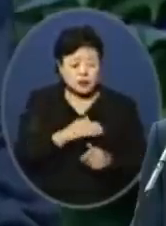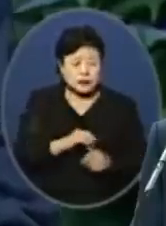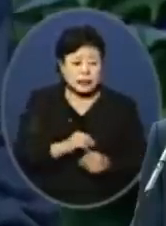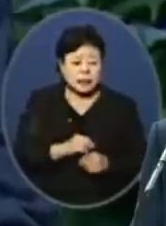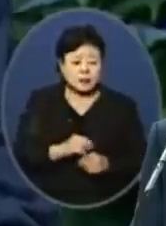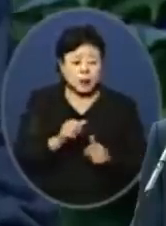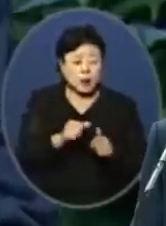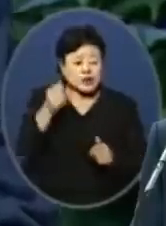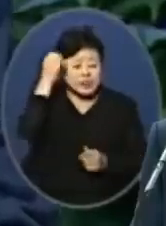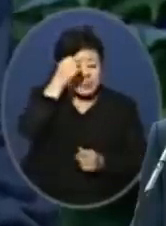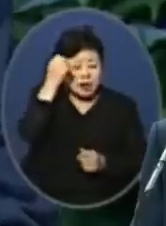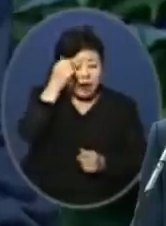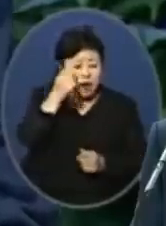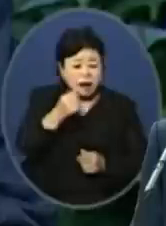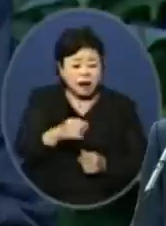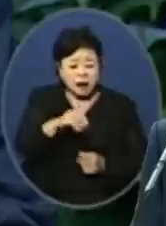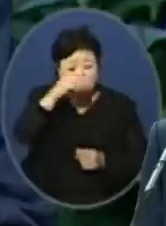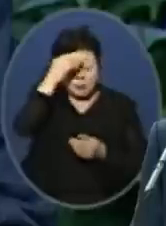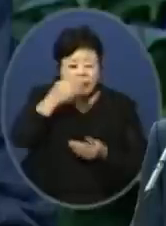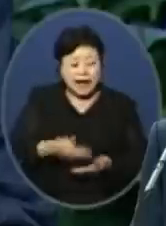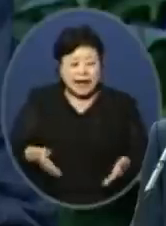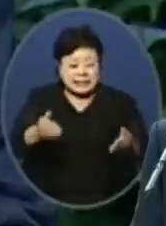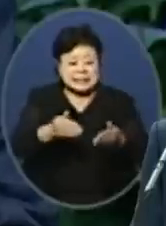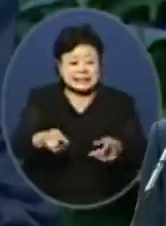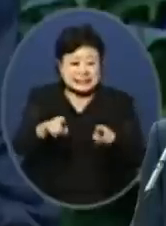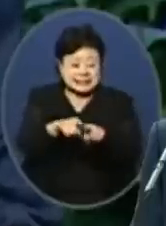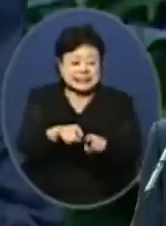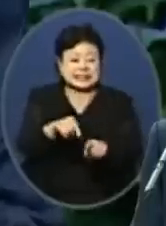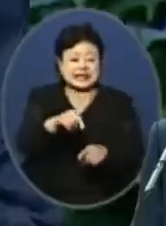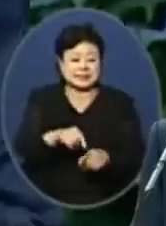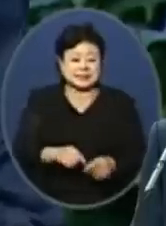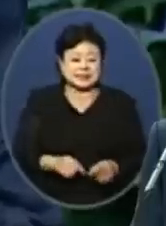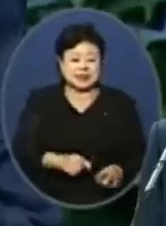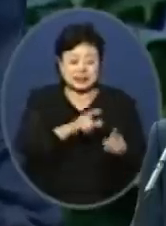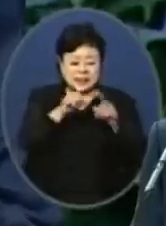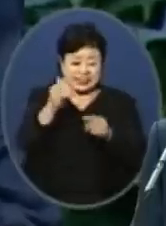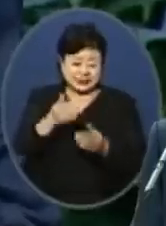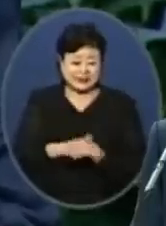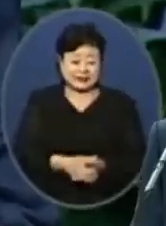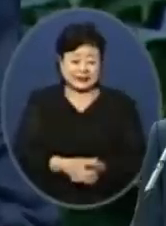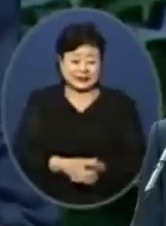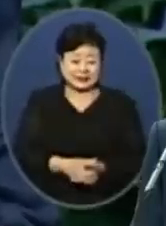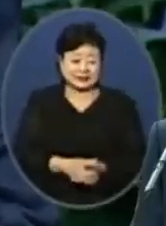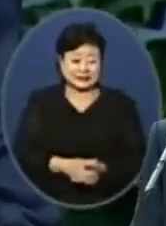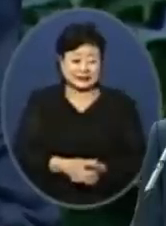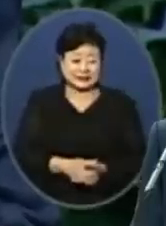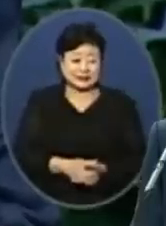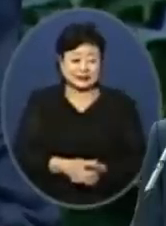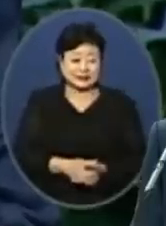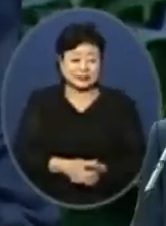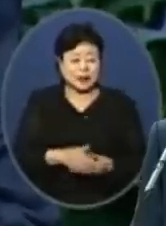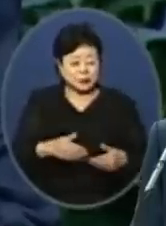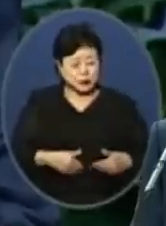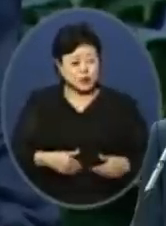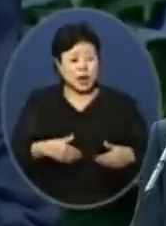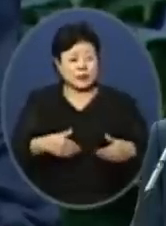영을 담고 다니면서 인생을 살아가는 아주